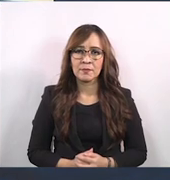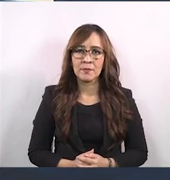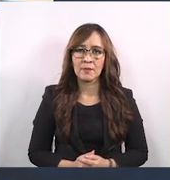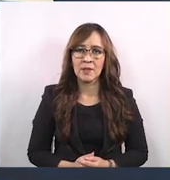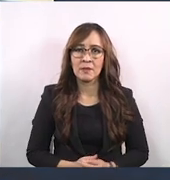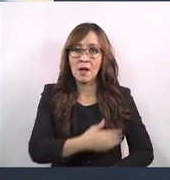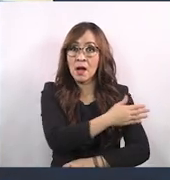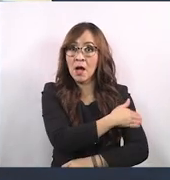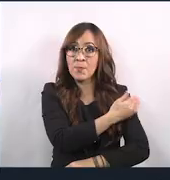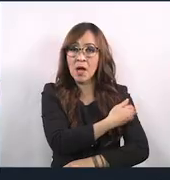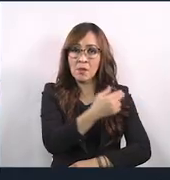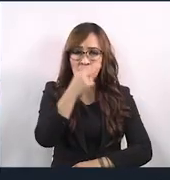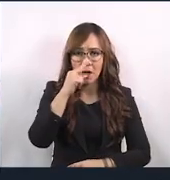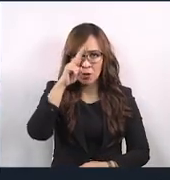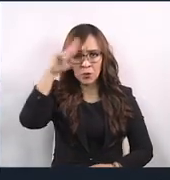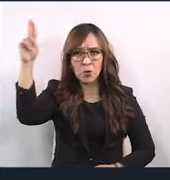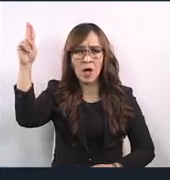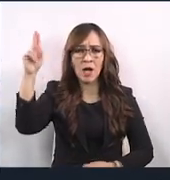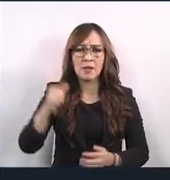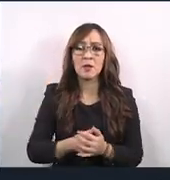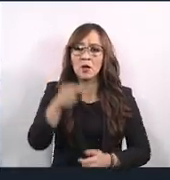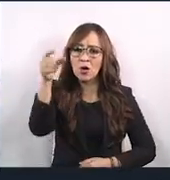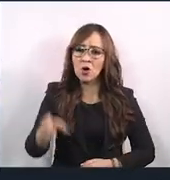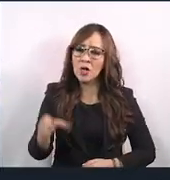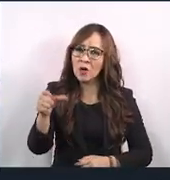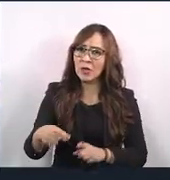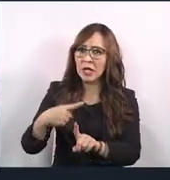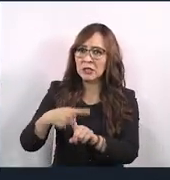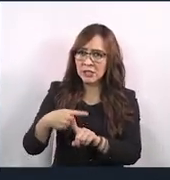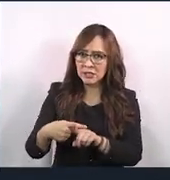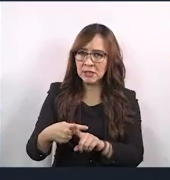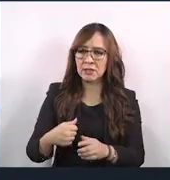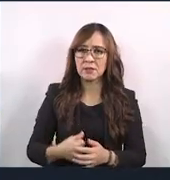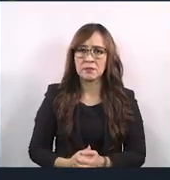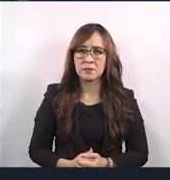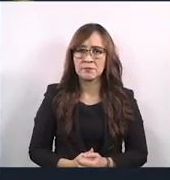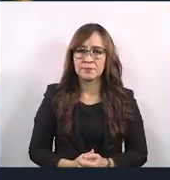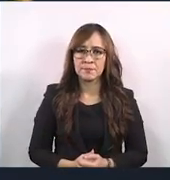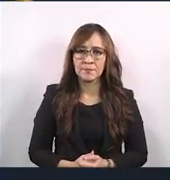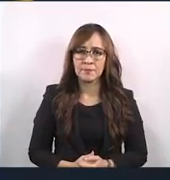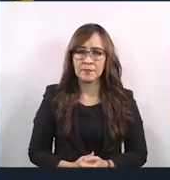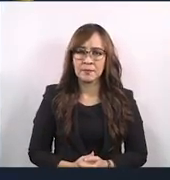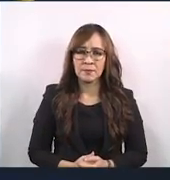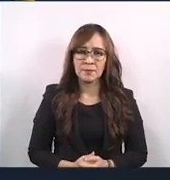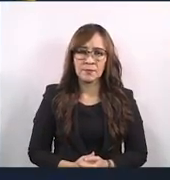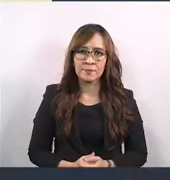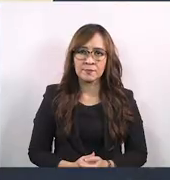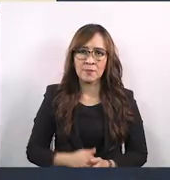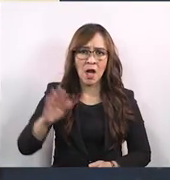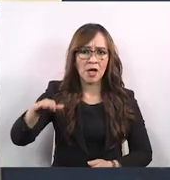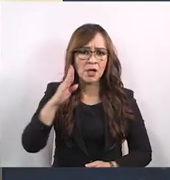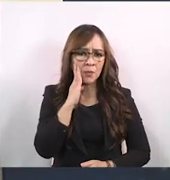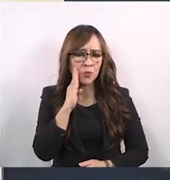plin-plan Tuhan anak-anak Tuhan orang-orang Kristen suami-suami Kristen pejabat-pejabat Kristen pengusaha-pengusaha